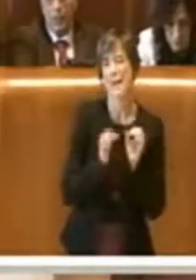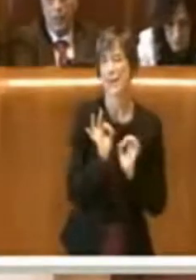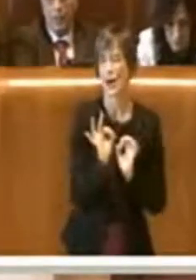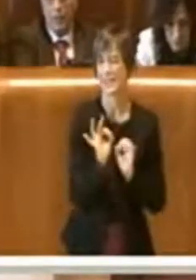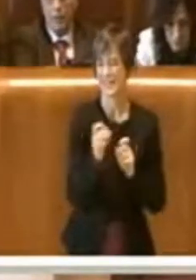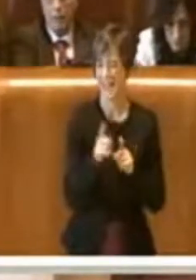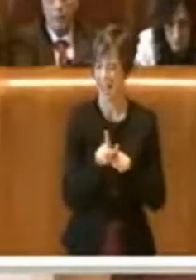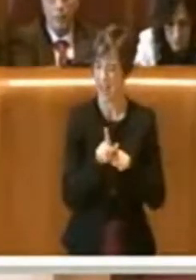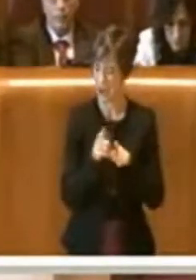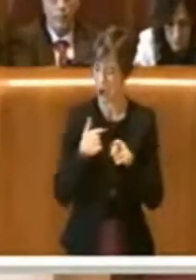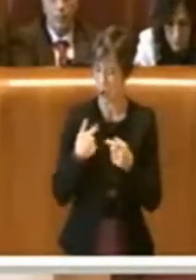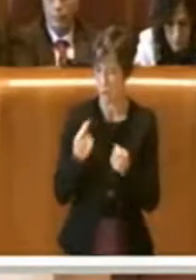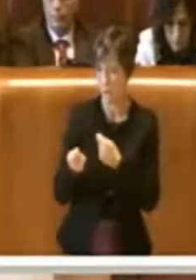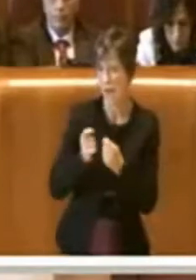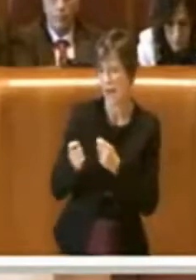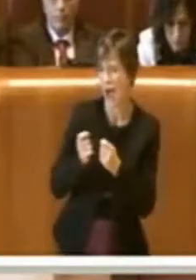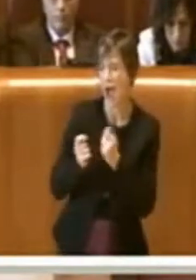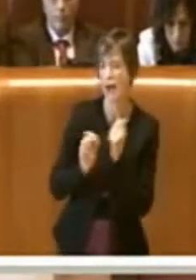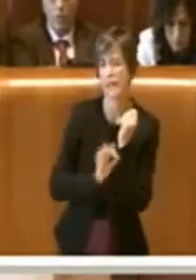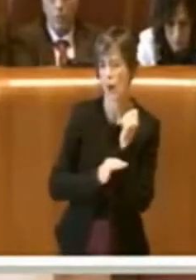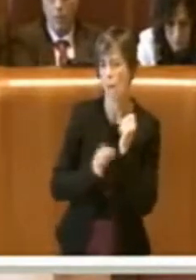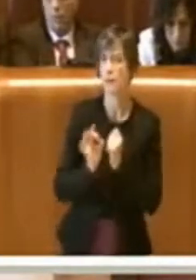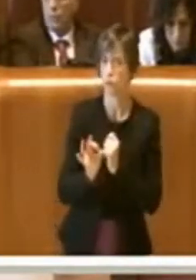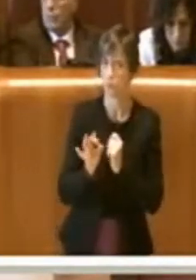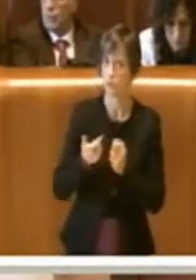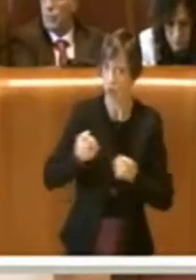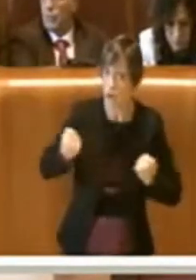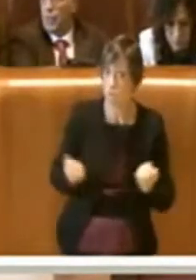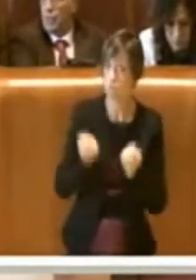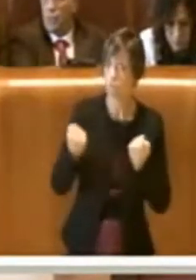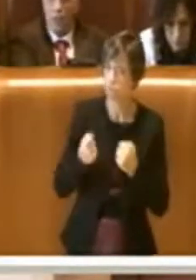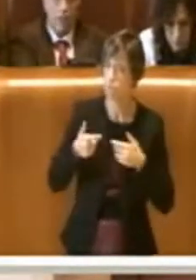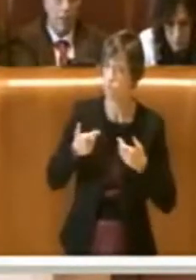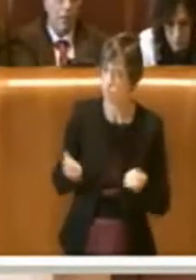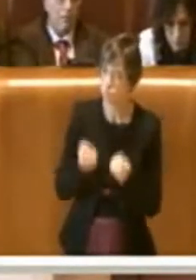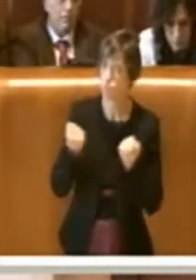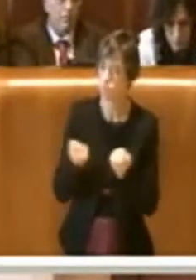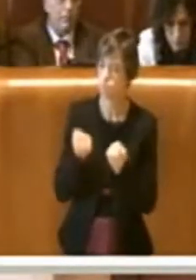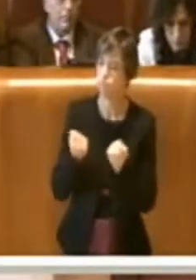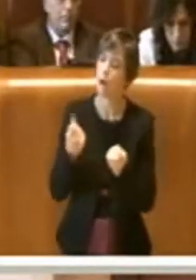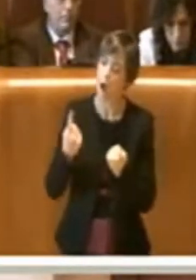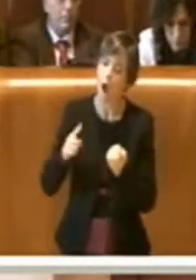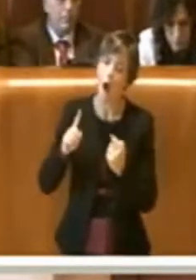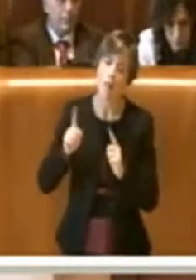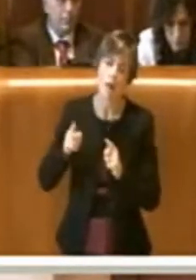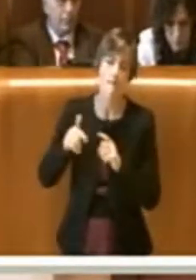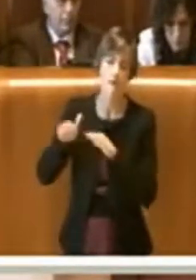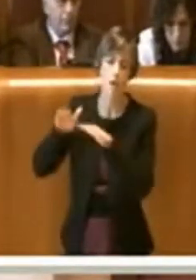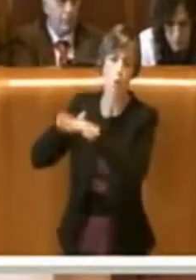mercati a chilometro zero e quindi dobbiamo tutelare le meraviglie